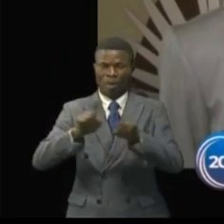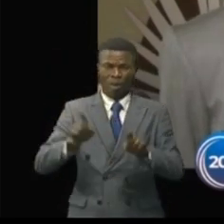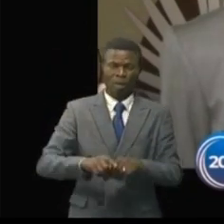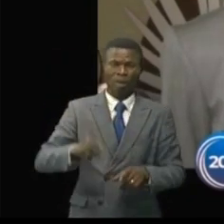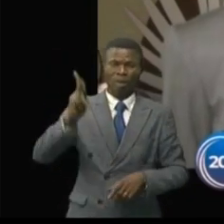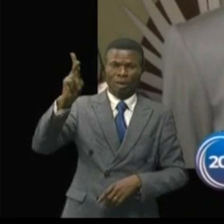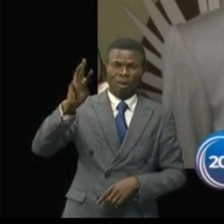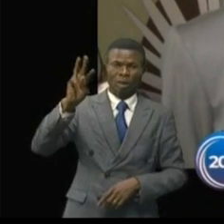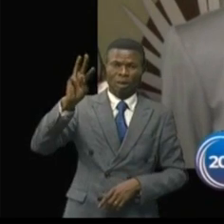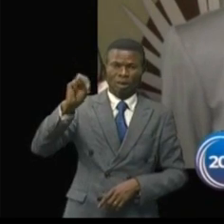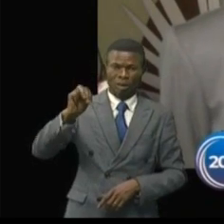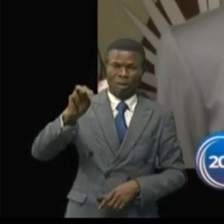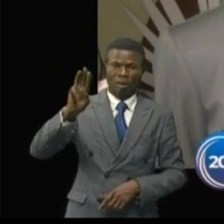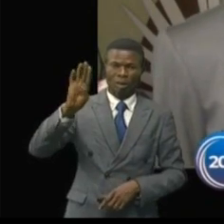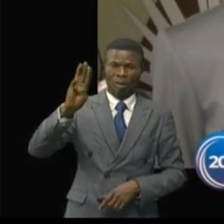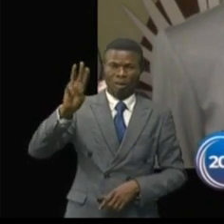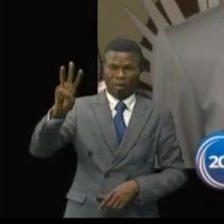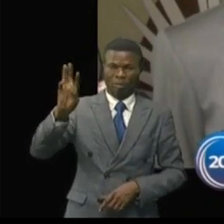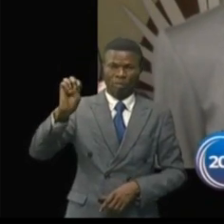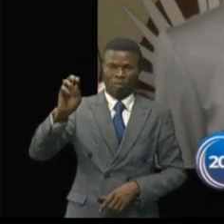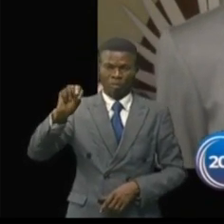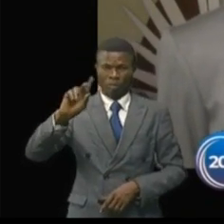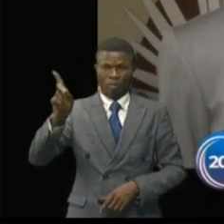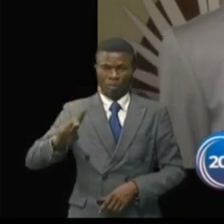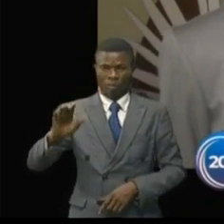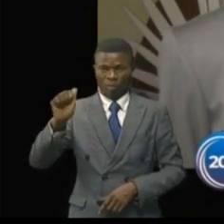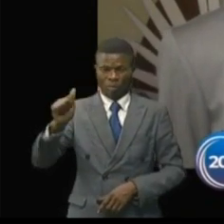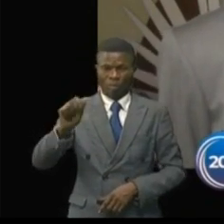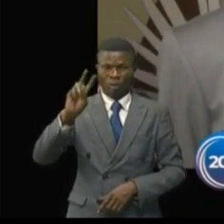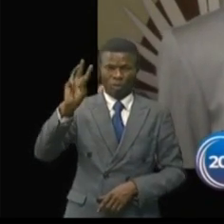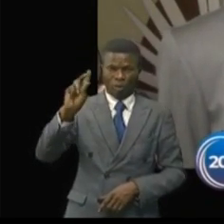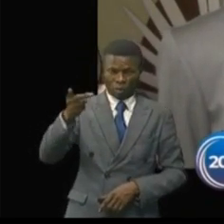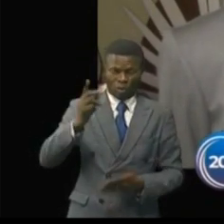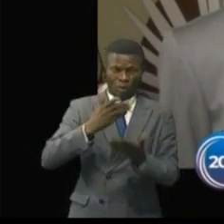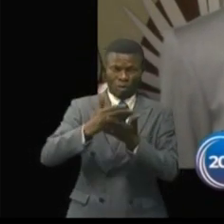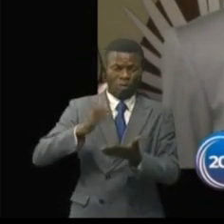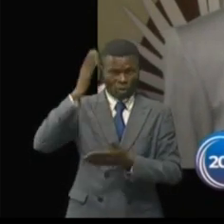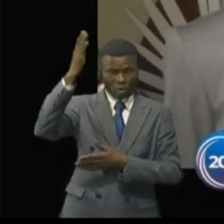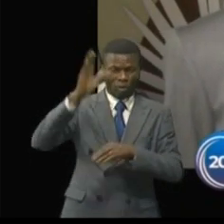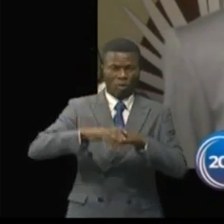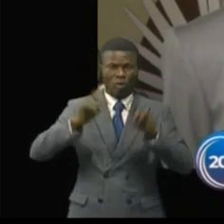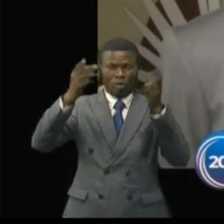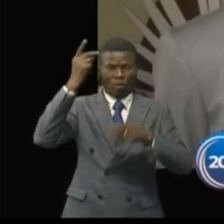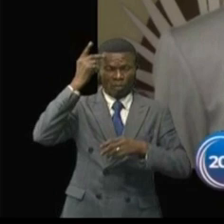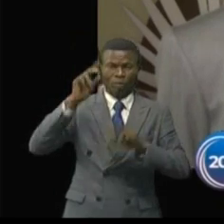d'abord, donc la deuxième phase comprendra plusieurs autres artères de la ville de Kinshasa. Mais